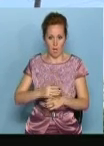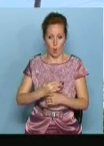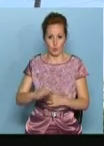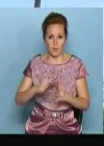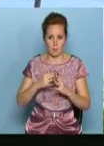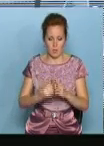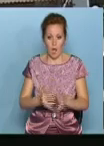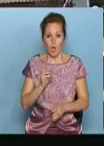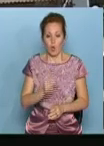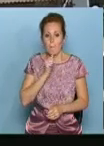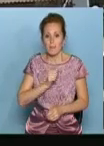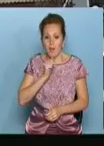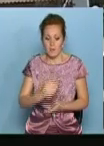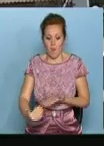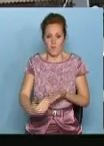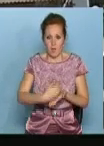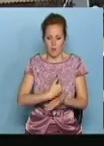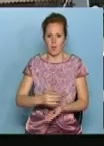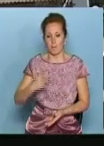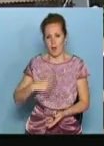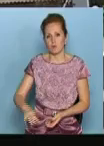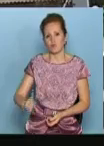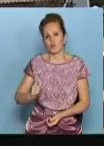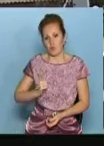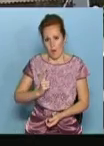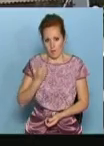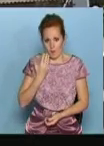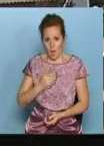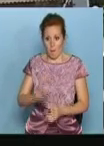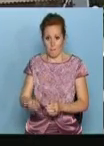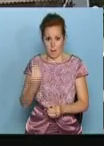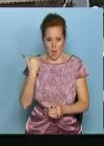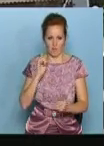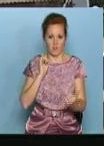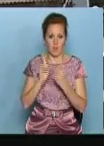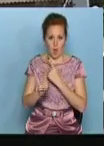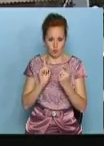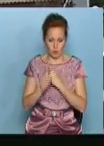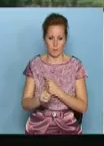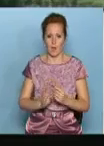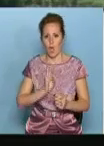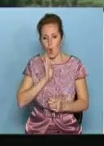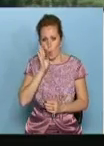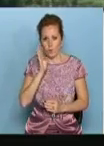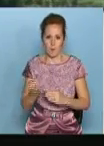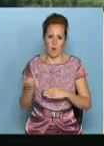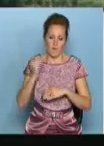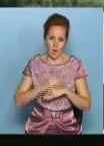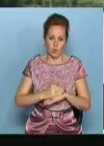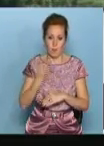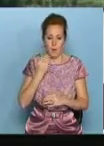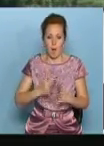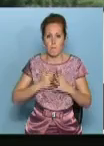кто пытался выехать отсюда, приходилось ждать, пока проедет встречка. Утром, вечером, когда большая